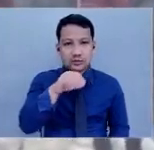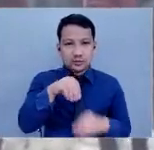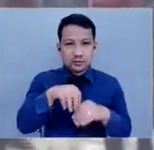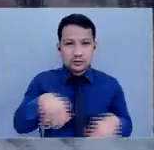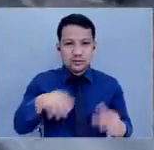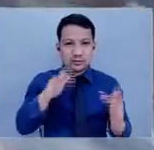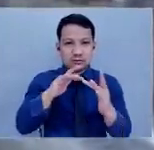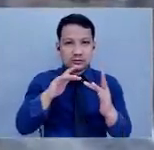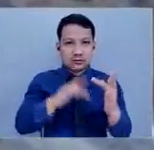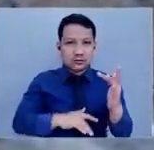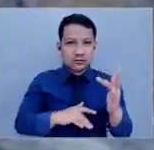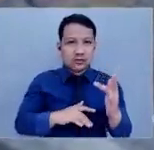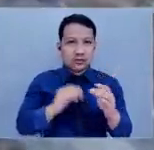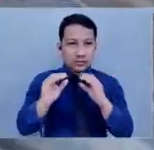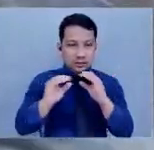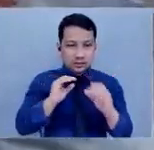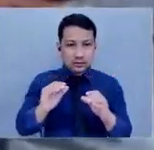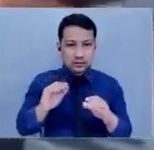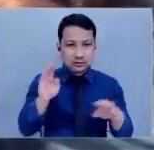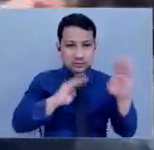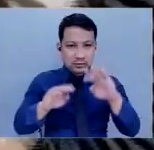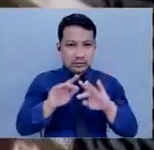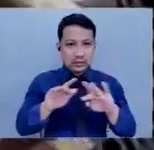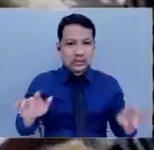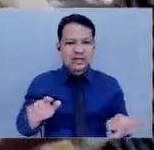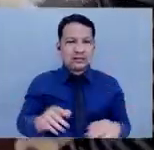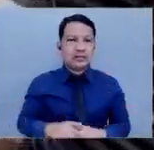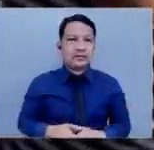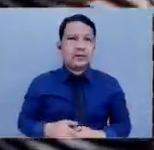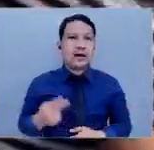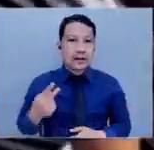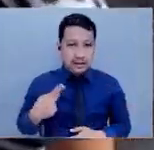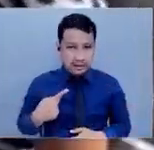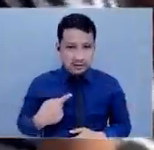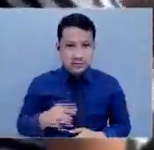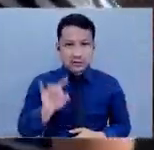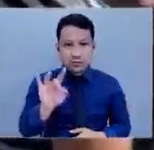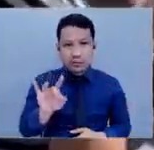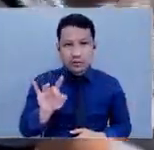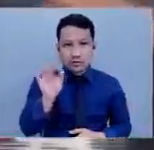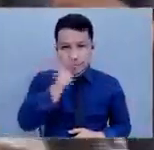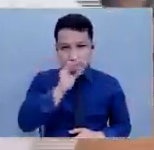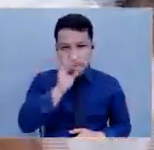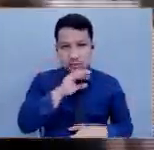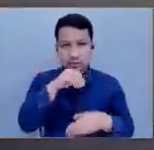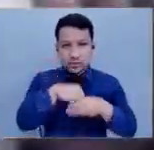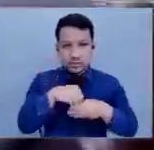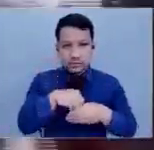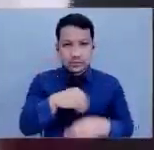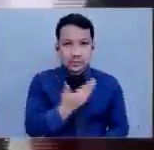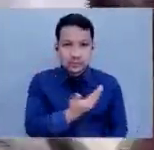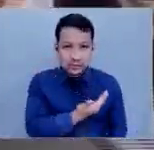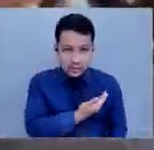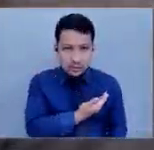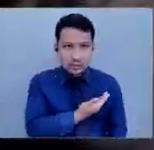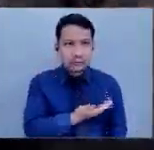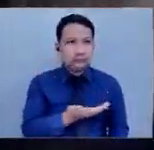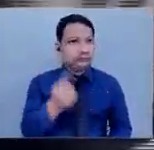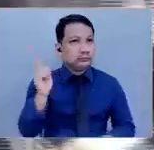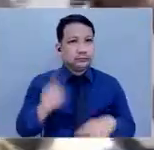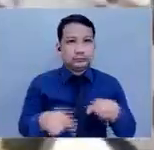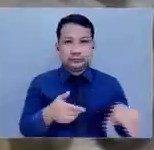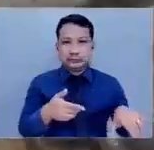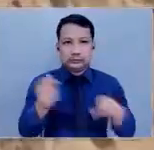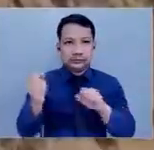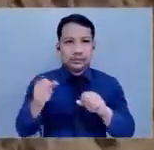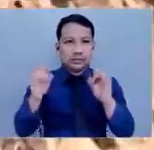dahil sa telecommunications blackout. Habang may natitira pang 8 Pinoy sa loob ng Gaza City, hindi pa raw sila makalabas dahil